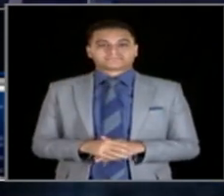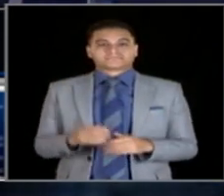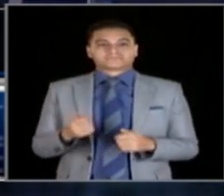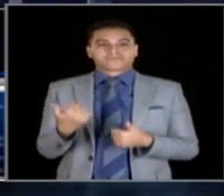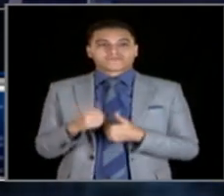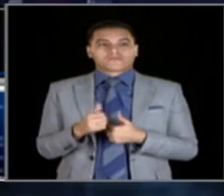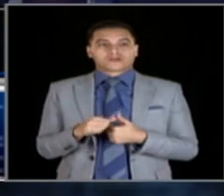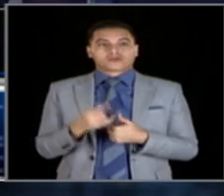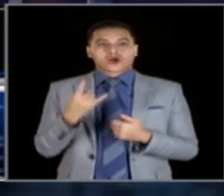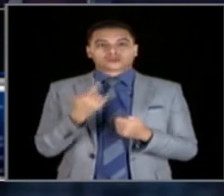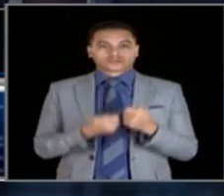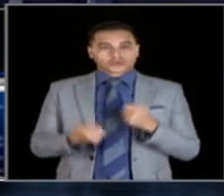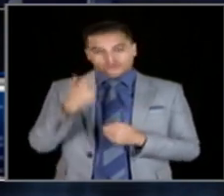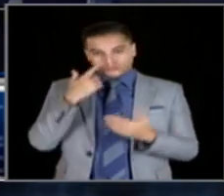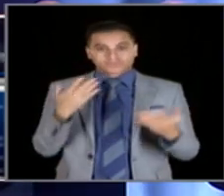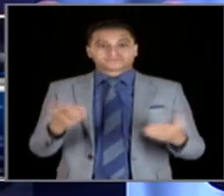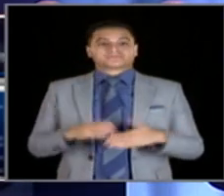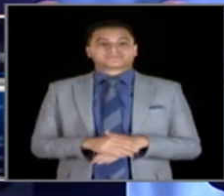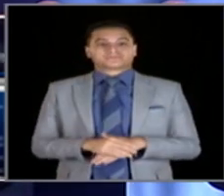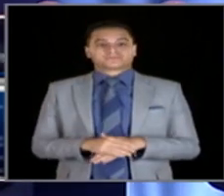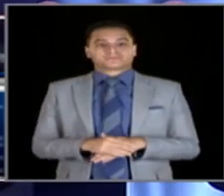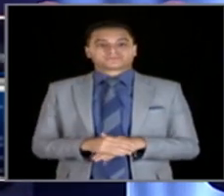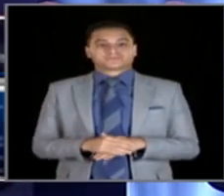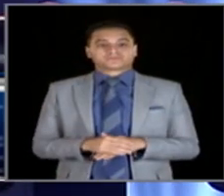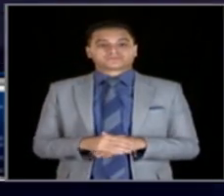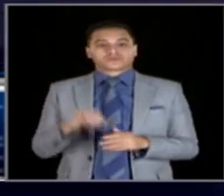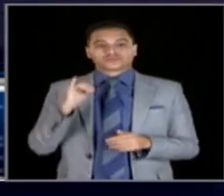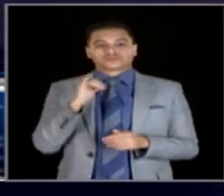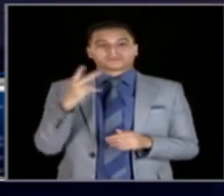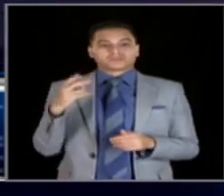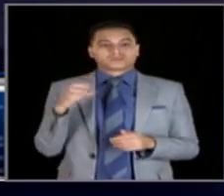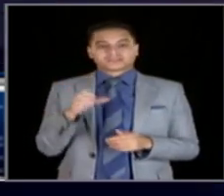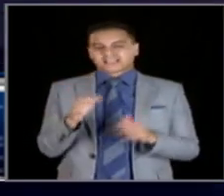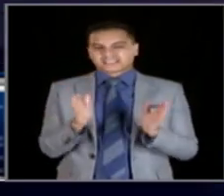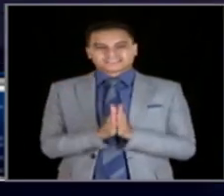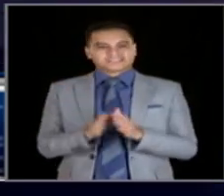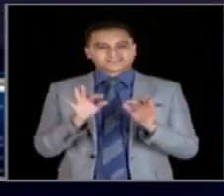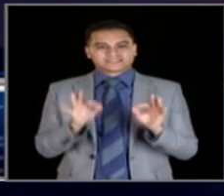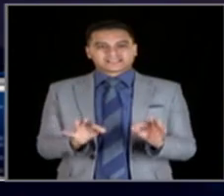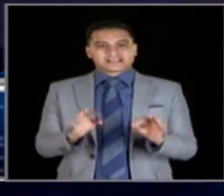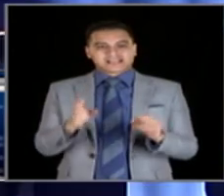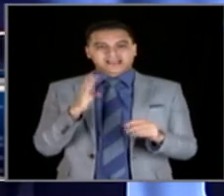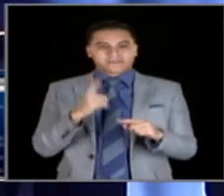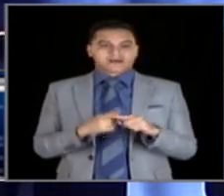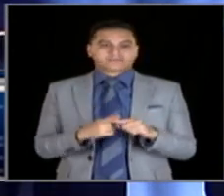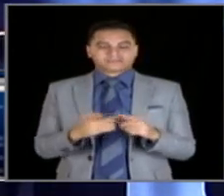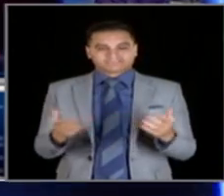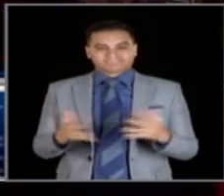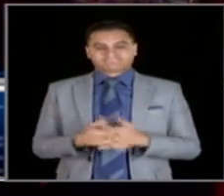وفاضل 10 ثواني. إجابتك 592. للأسف الشديد إجابة